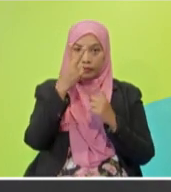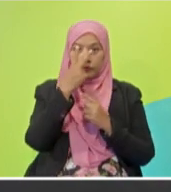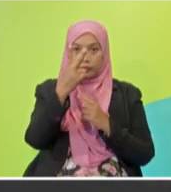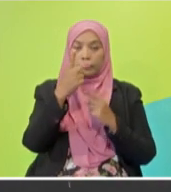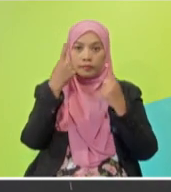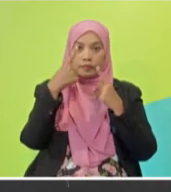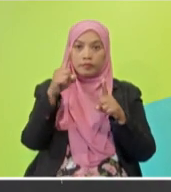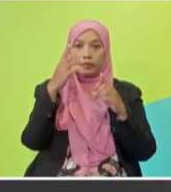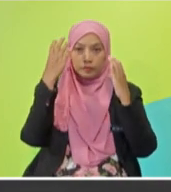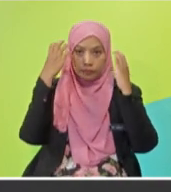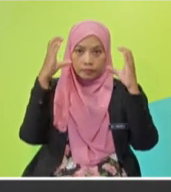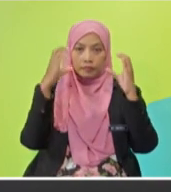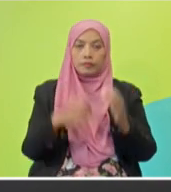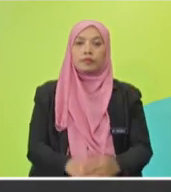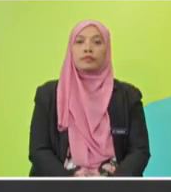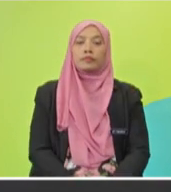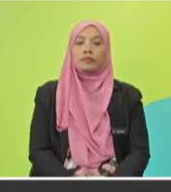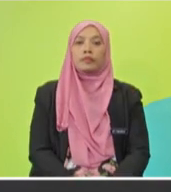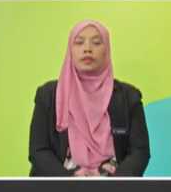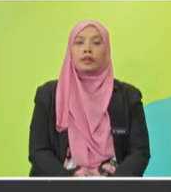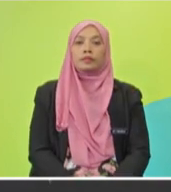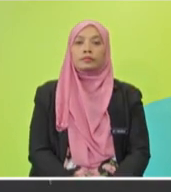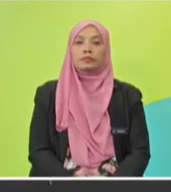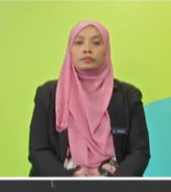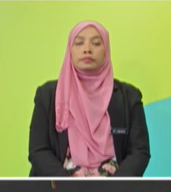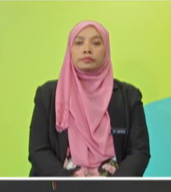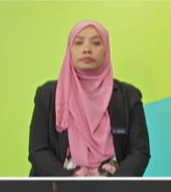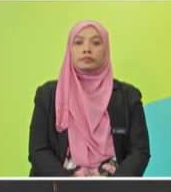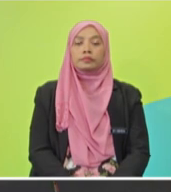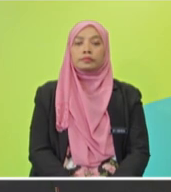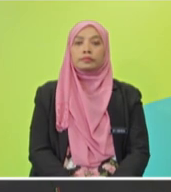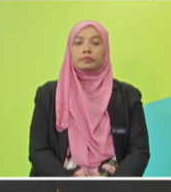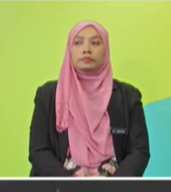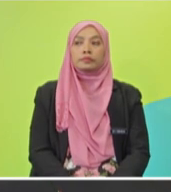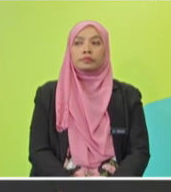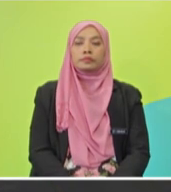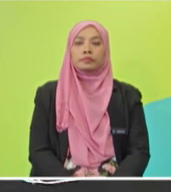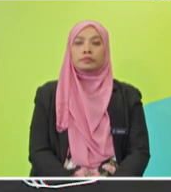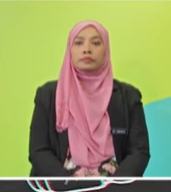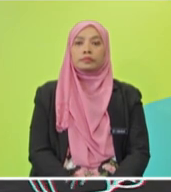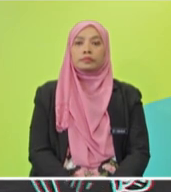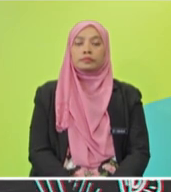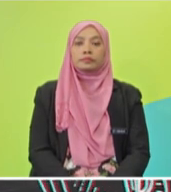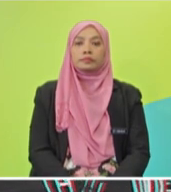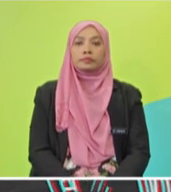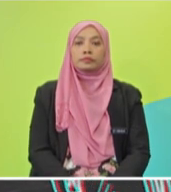minit dia Alif. Awak ambil minit dia. Okey, dia ambil minit. Okey, jadi minit, saat nak tukar